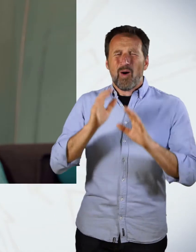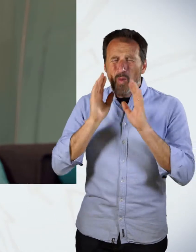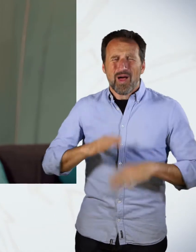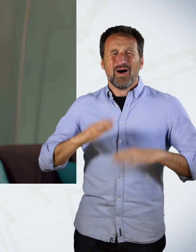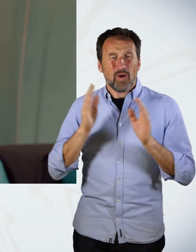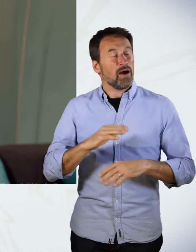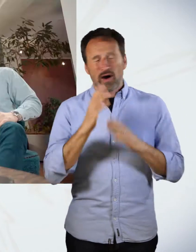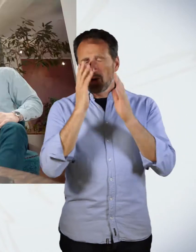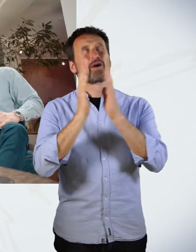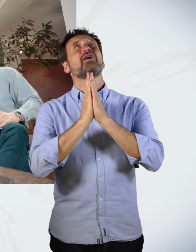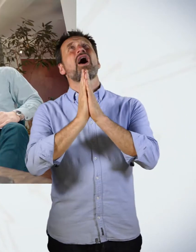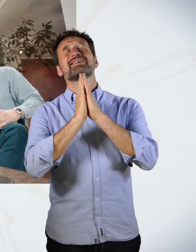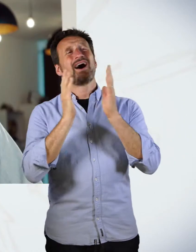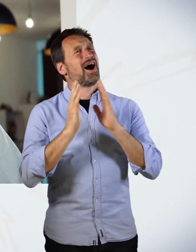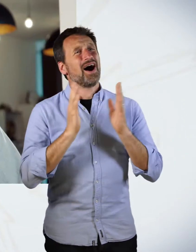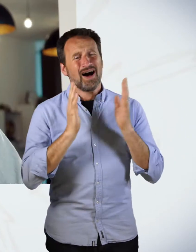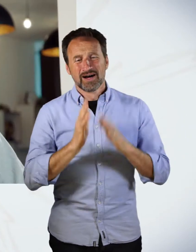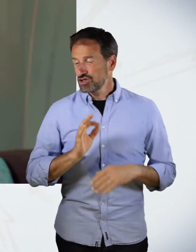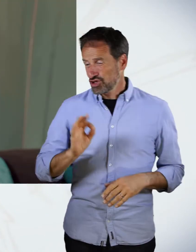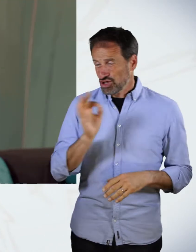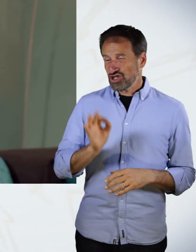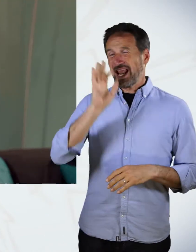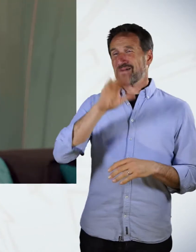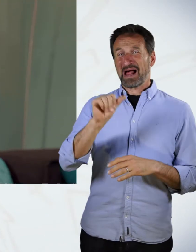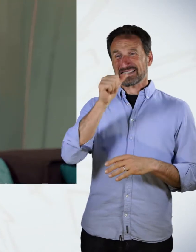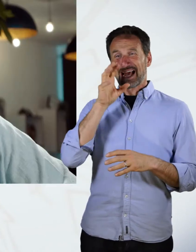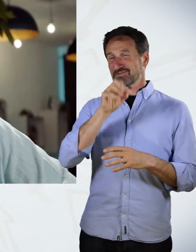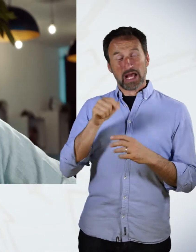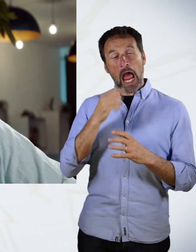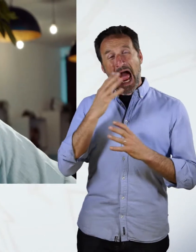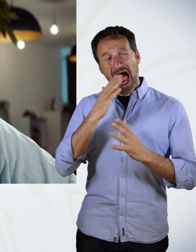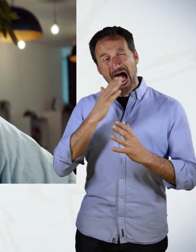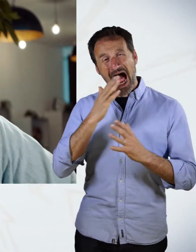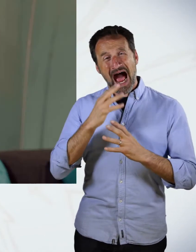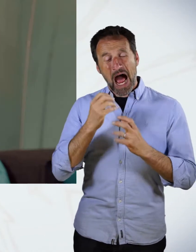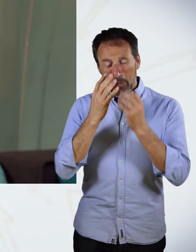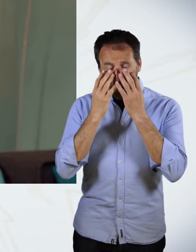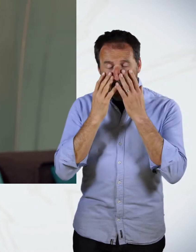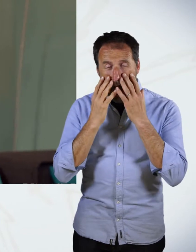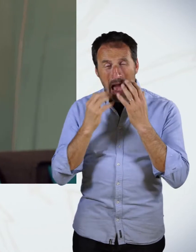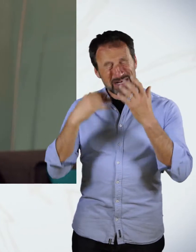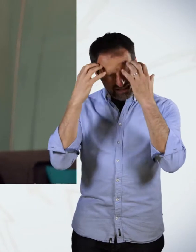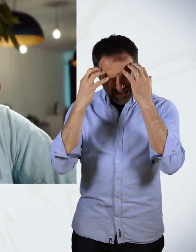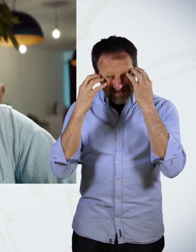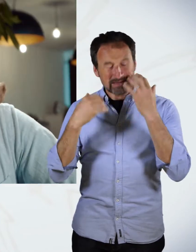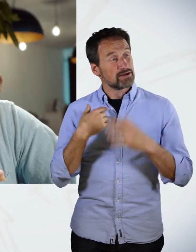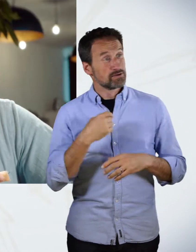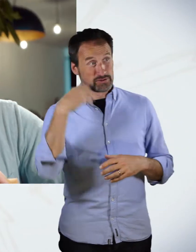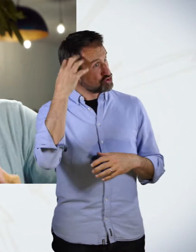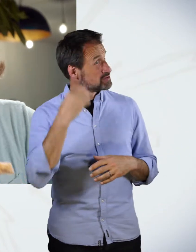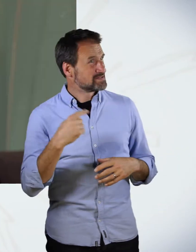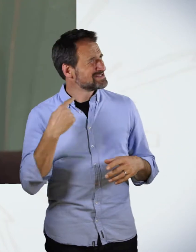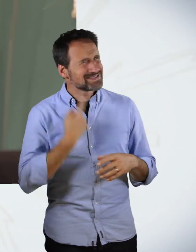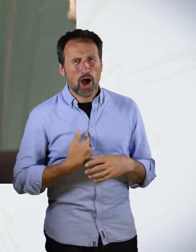Das ist schlimmer. Oh Gott. Fünfmal schlimmer als der erste Bissen. Oh, hier läuft alles, Rotz und Wasser. Ich schwitze wie Sau. Ja. Und das ist